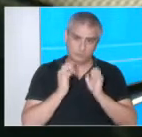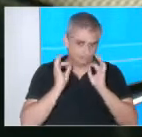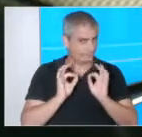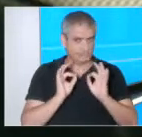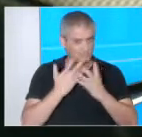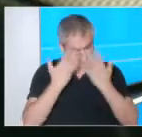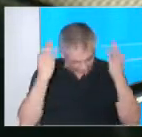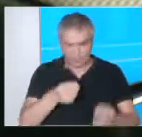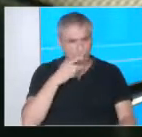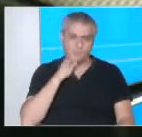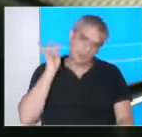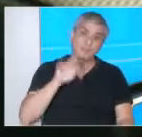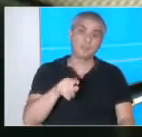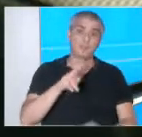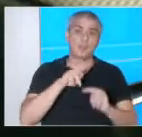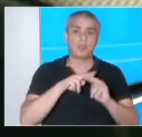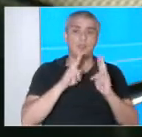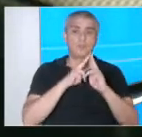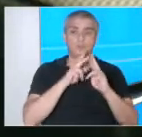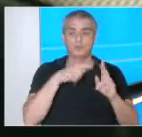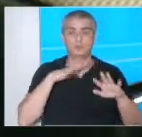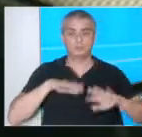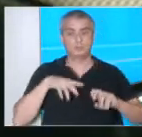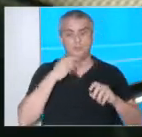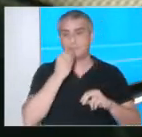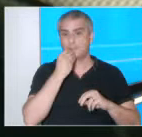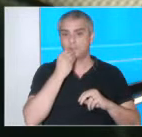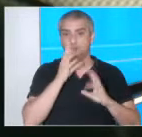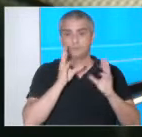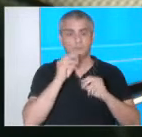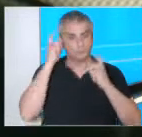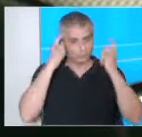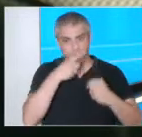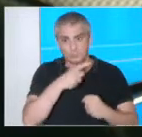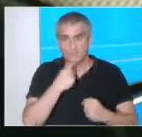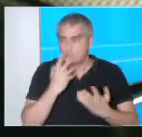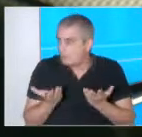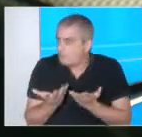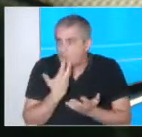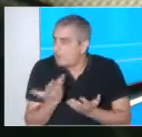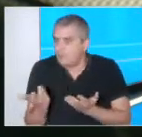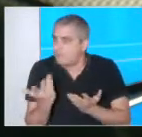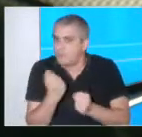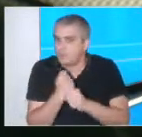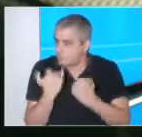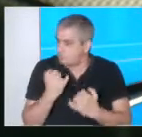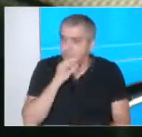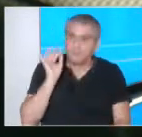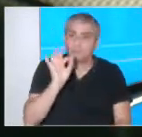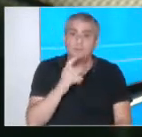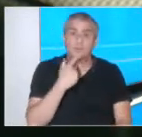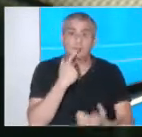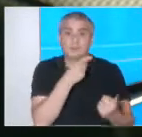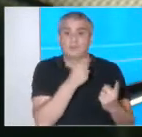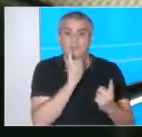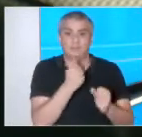לשום פנים, כן? אחר כך הוא פגש אותו יושב במליאת במזנון הכנסת, עם שולם את אלוני, אז הוא אומר לו, רב מנחם, מה, רגע, עכשיו עמדת בתור? משמע,